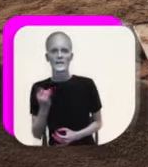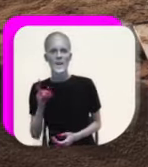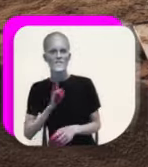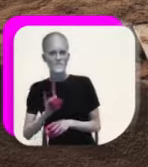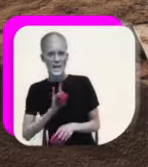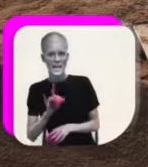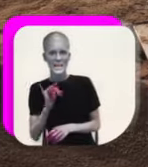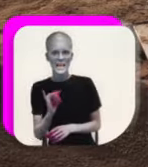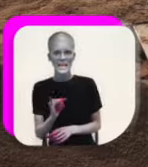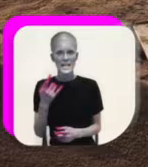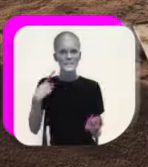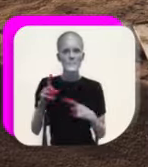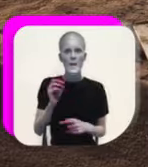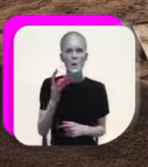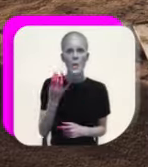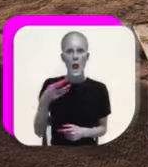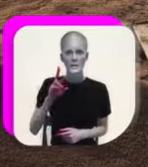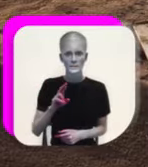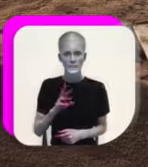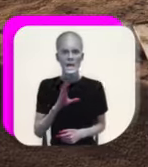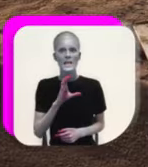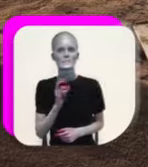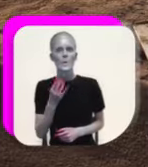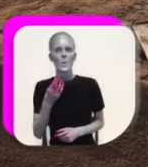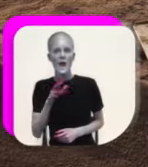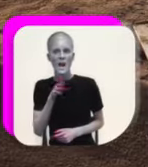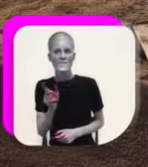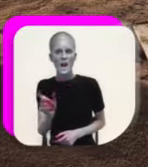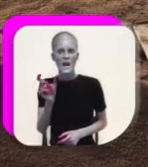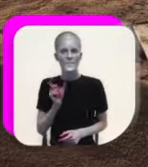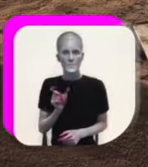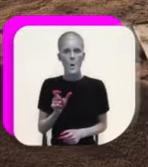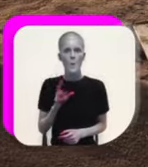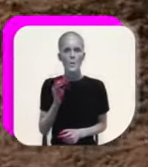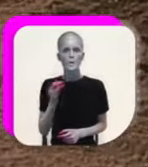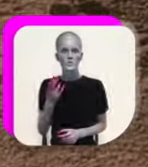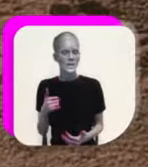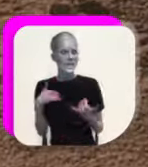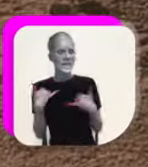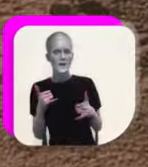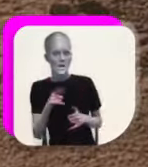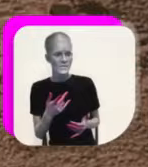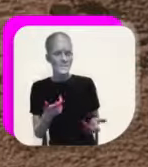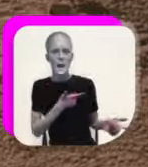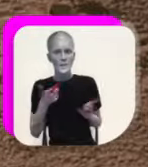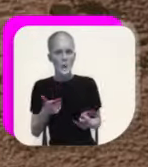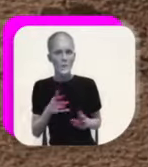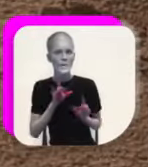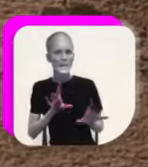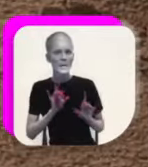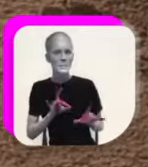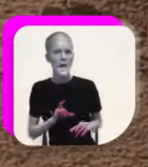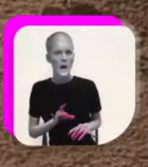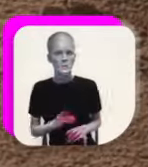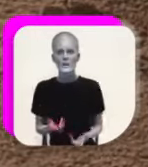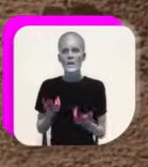И фейки, и спекуляции. Фейки и спекуляции в эпоху короноцена. Невероятно, вы подготовили интерпретацию. Да, это